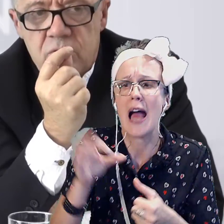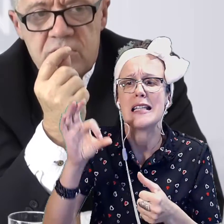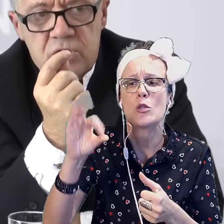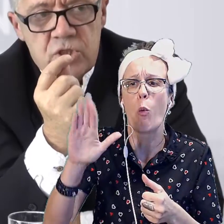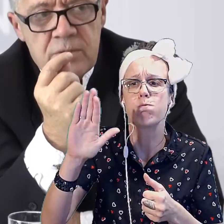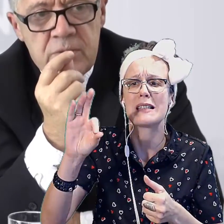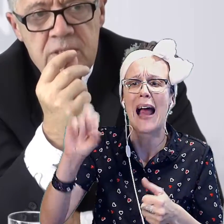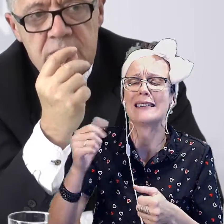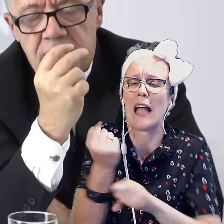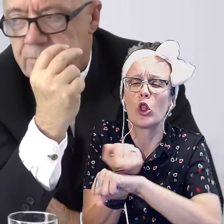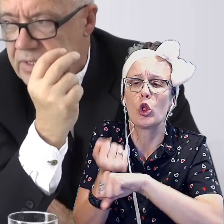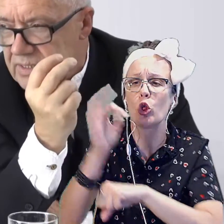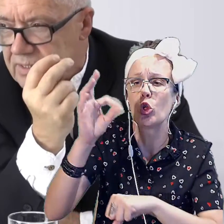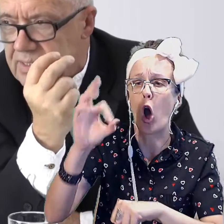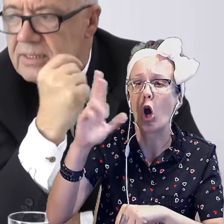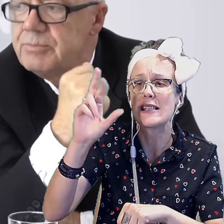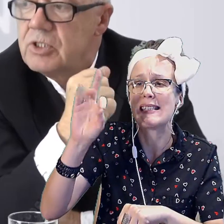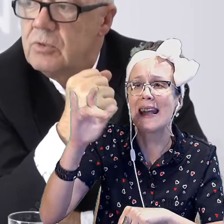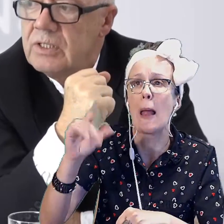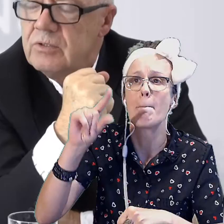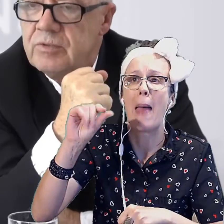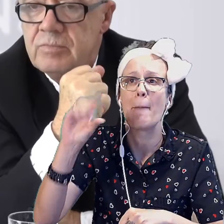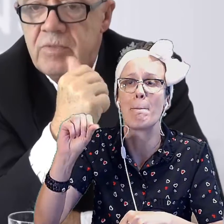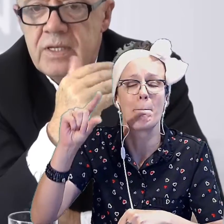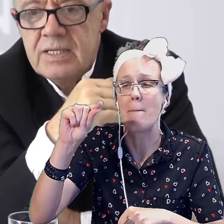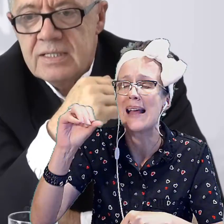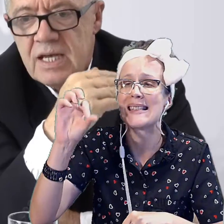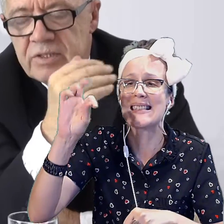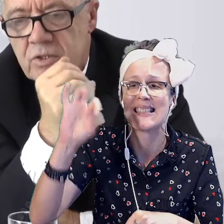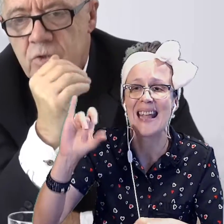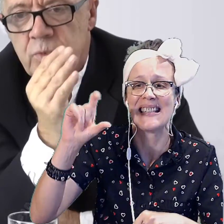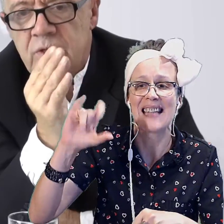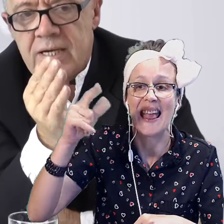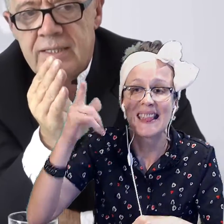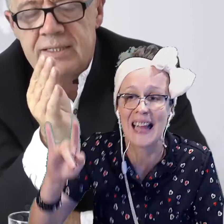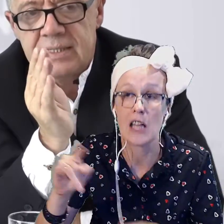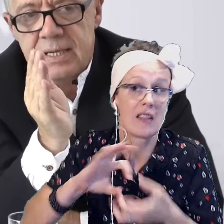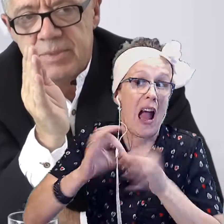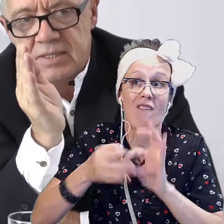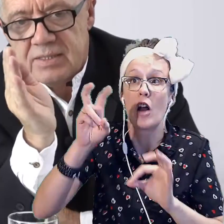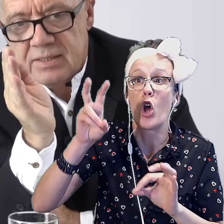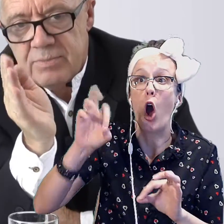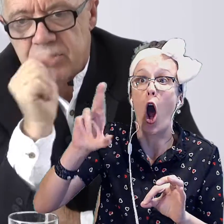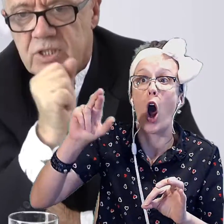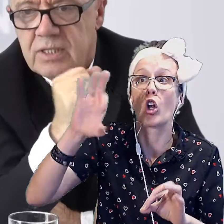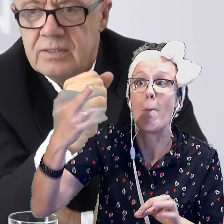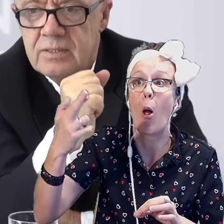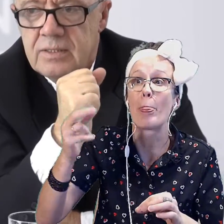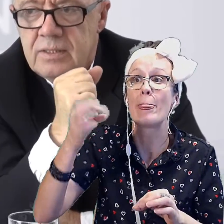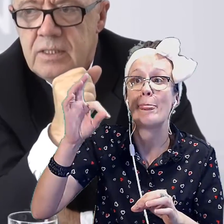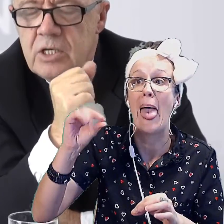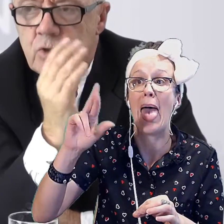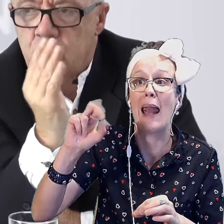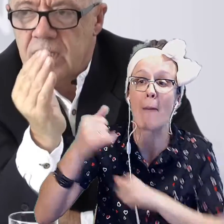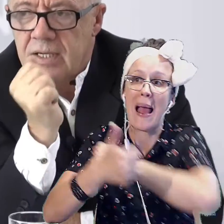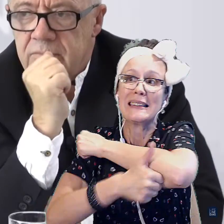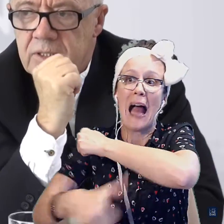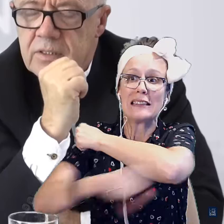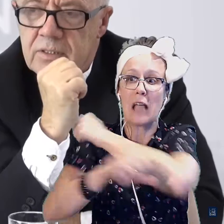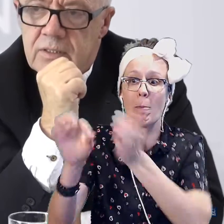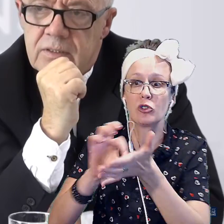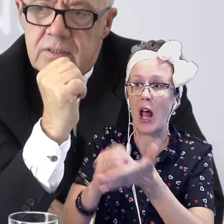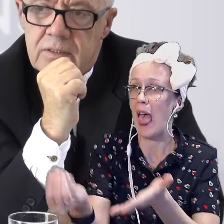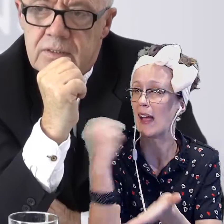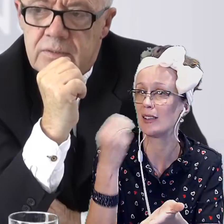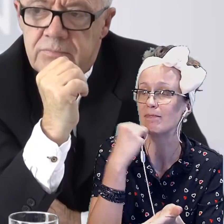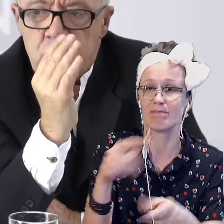stacjami toksycznymi jak pestycydy przykładową nawet hormonalna terapia zastępcza która